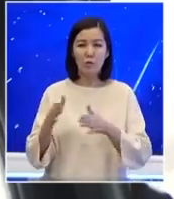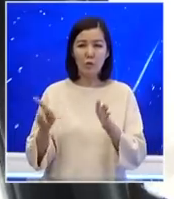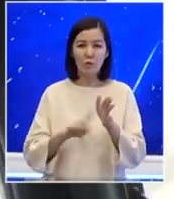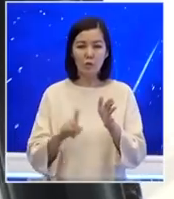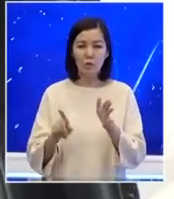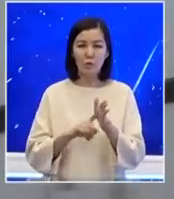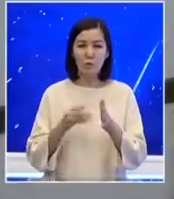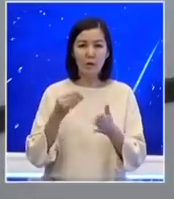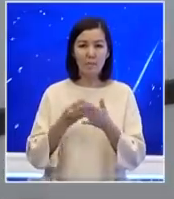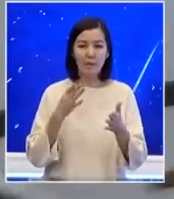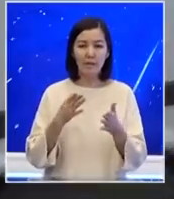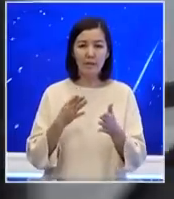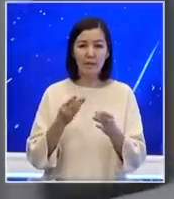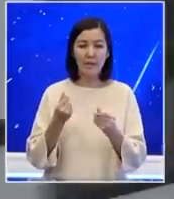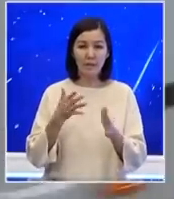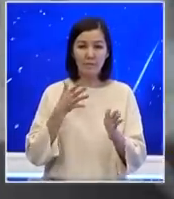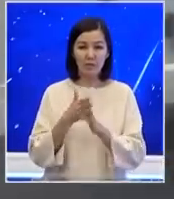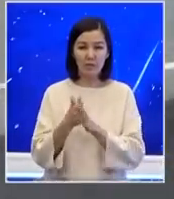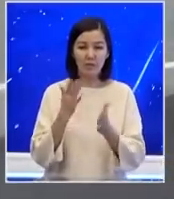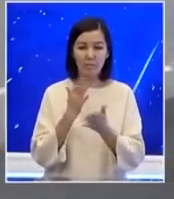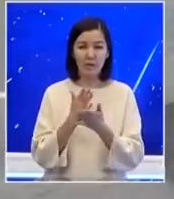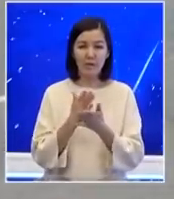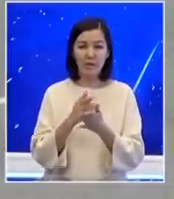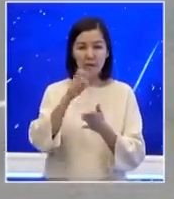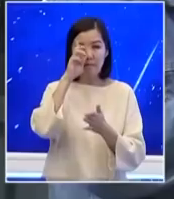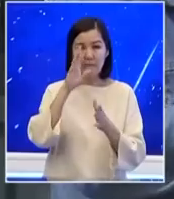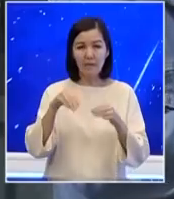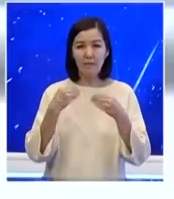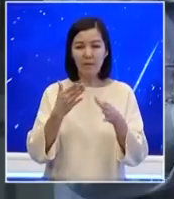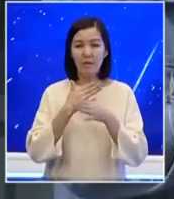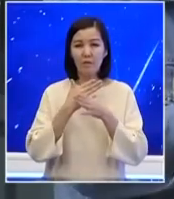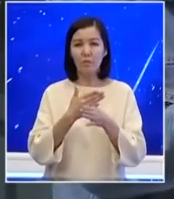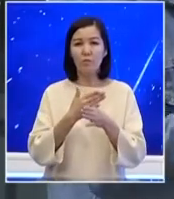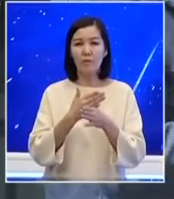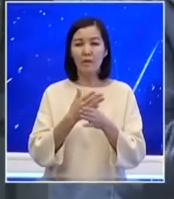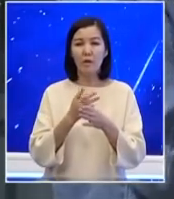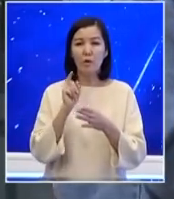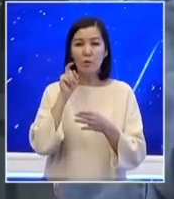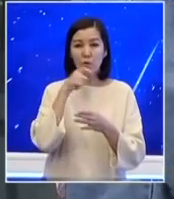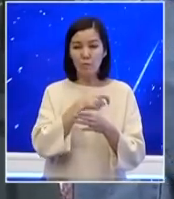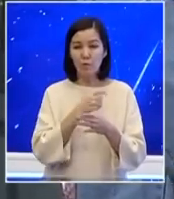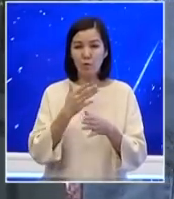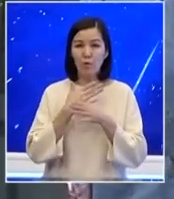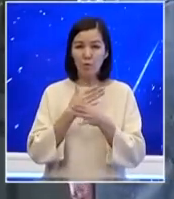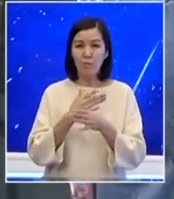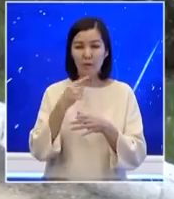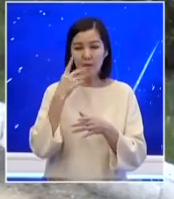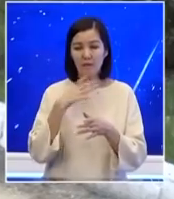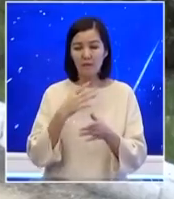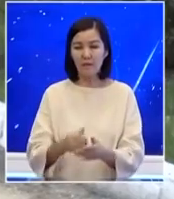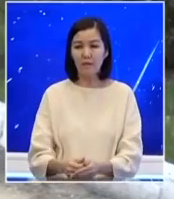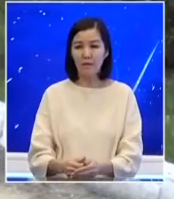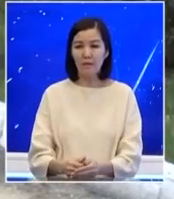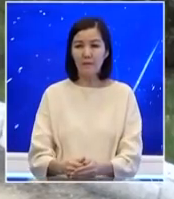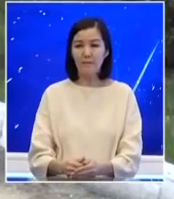Қалтаға айтарлықтай ауырлық түсіреді дейді. Мемлекет тарапынан берілетін бұл көмек ақша үнемдеуге сеп болғанын айтады. Жол